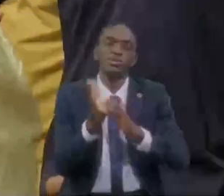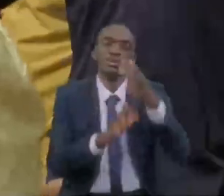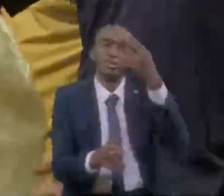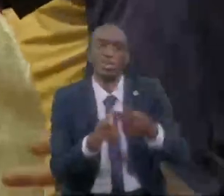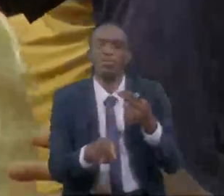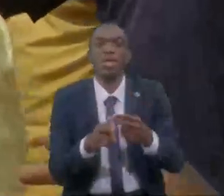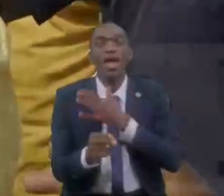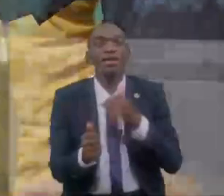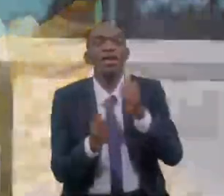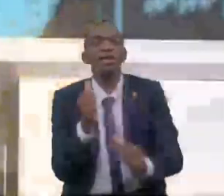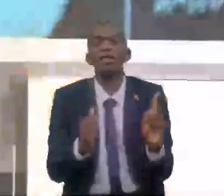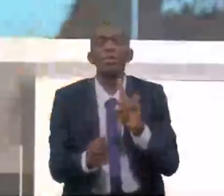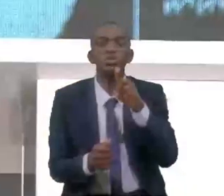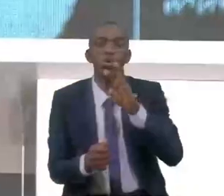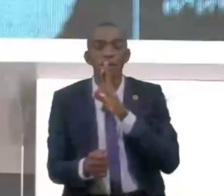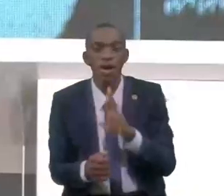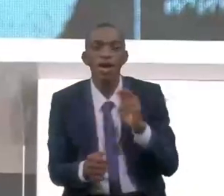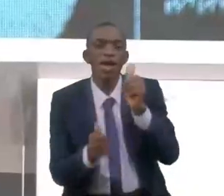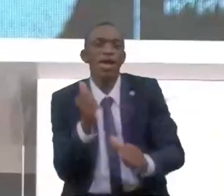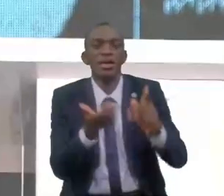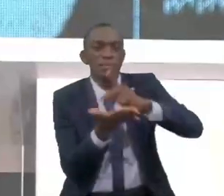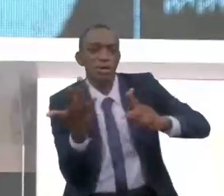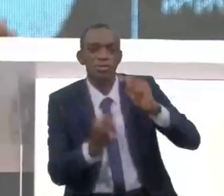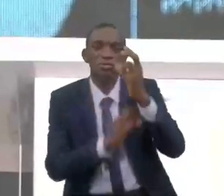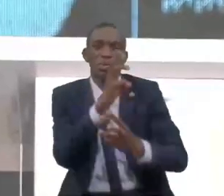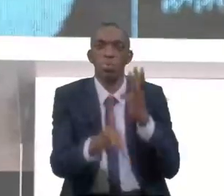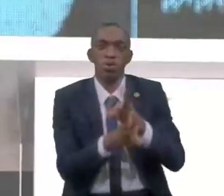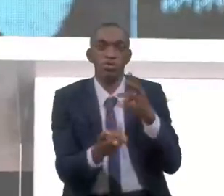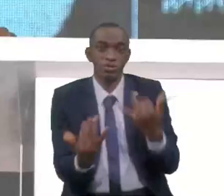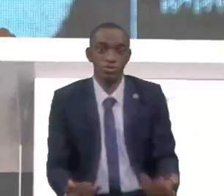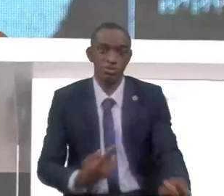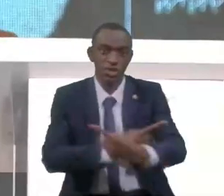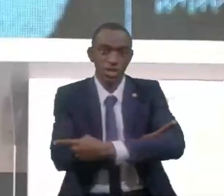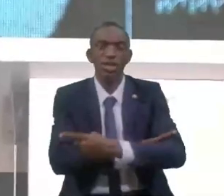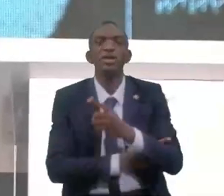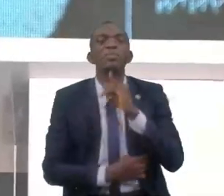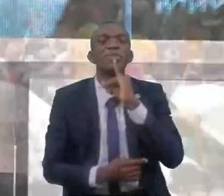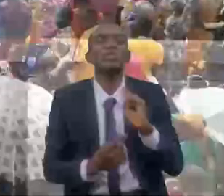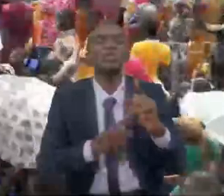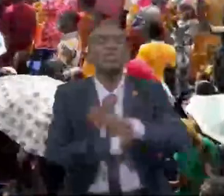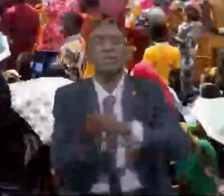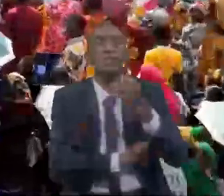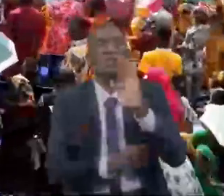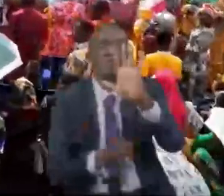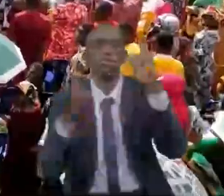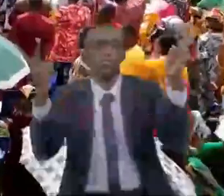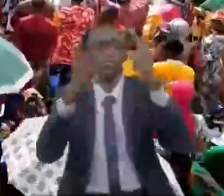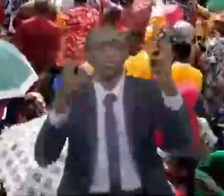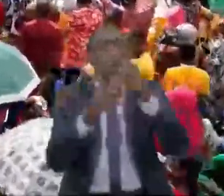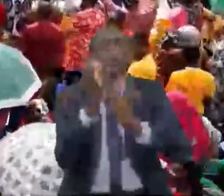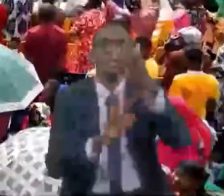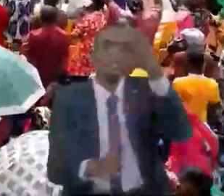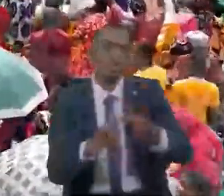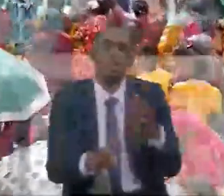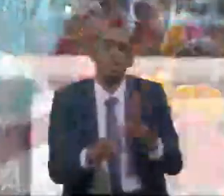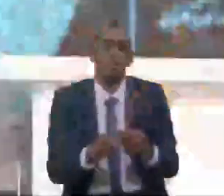Et n'importe où tu es, quel que soit l'endroit du monde où tu te trouves, aujourd'hui c'est le jour de ta victoire.